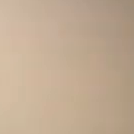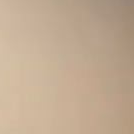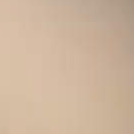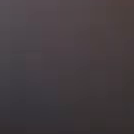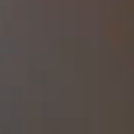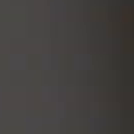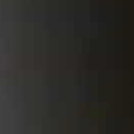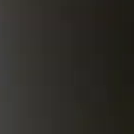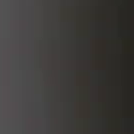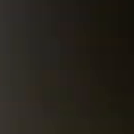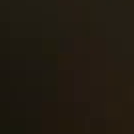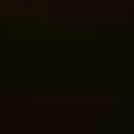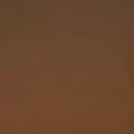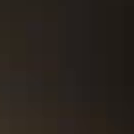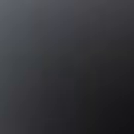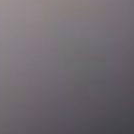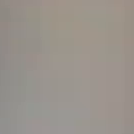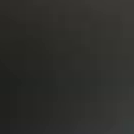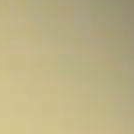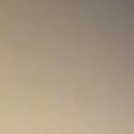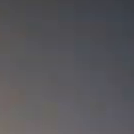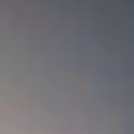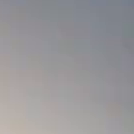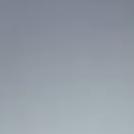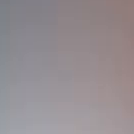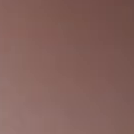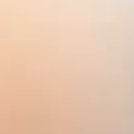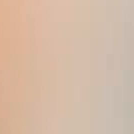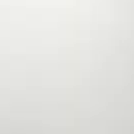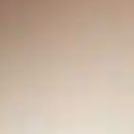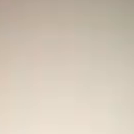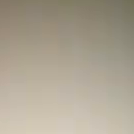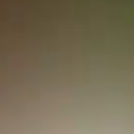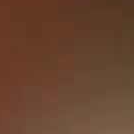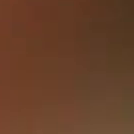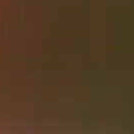tikungan, truk terguling dan menimpa mobil yang datang dari arah berlawanan.